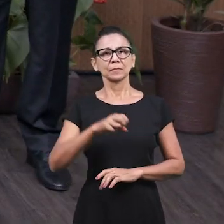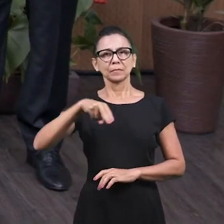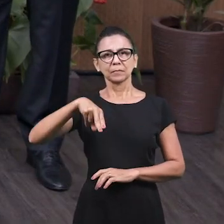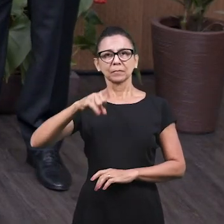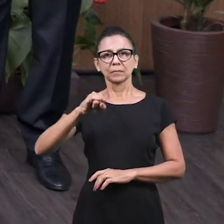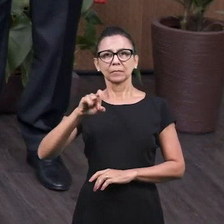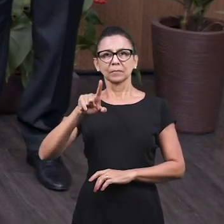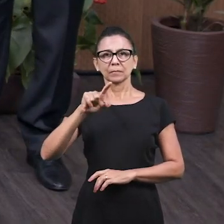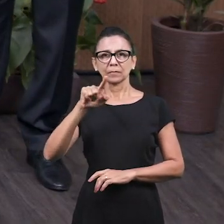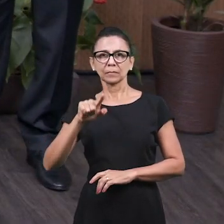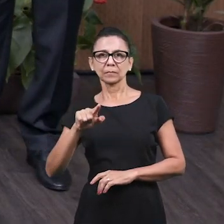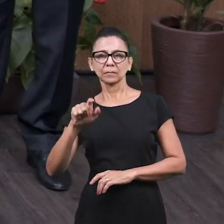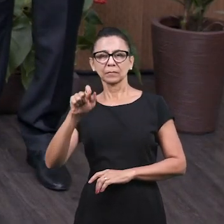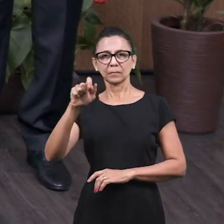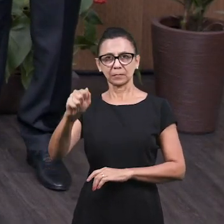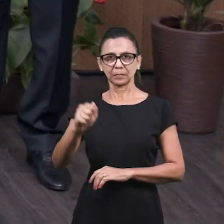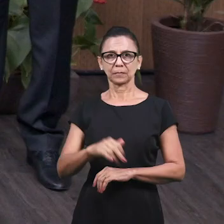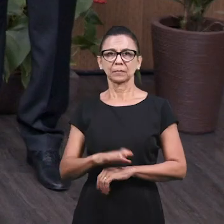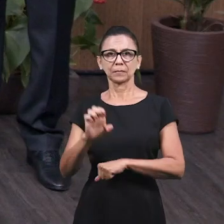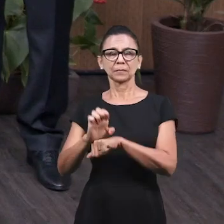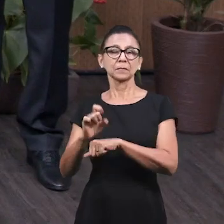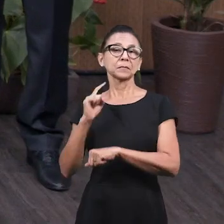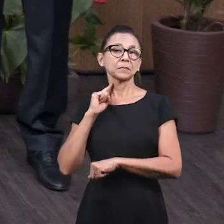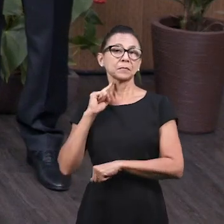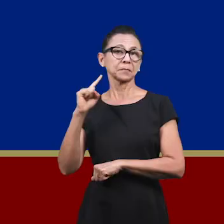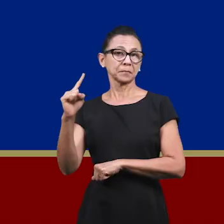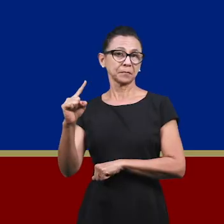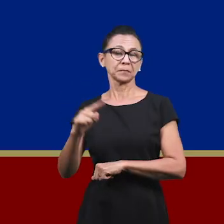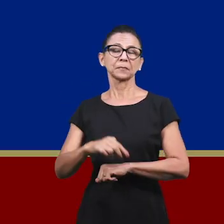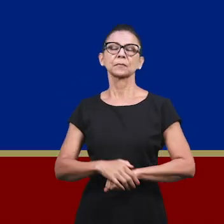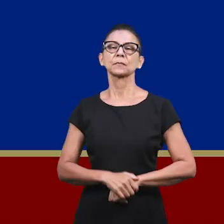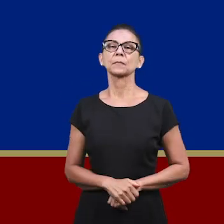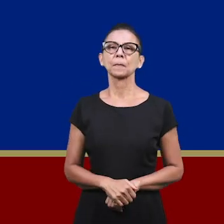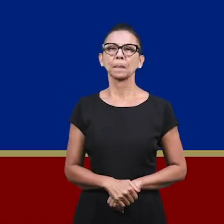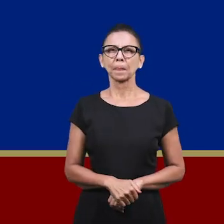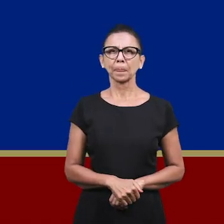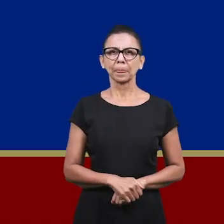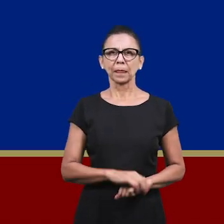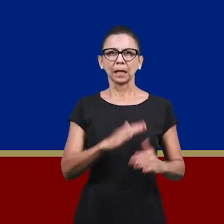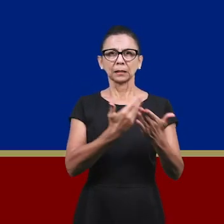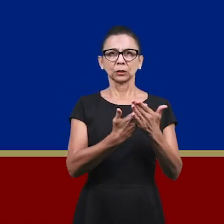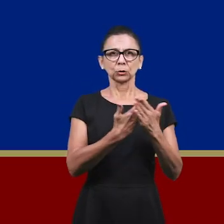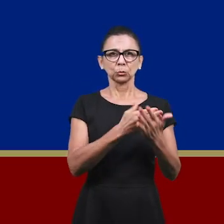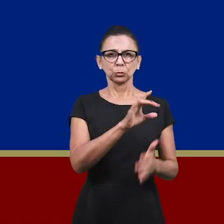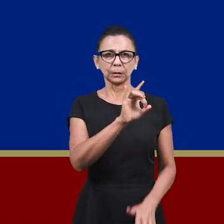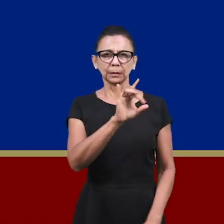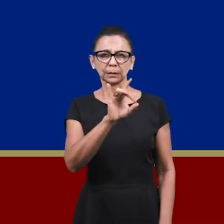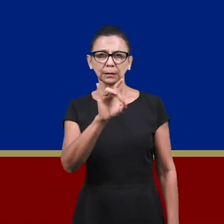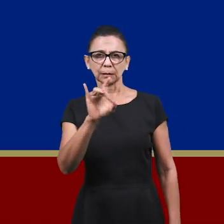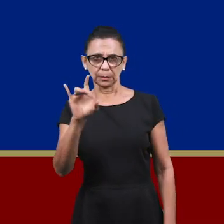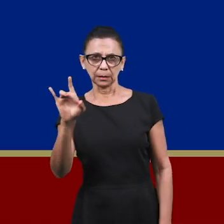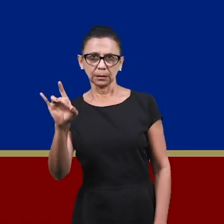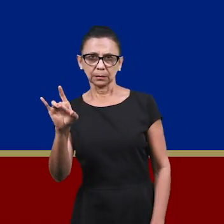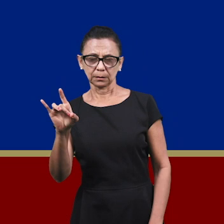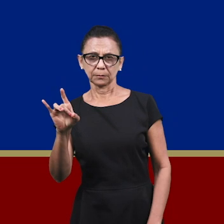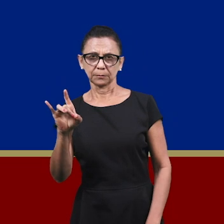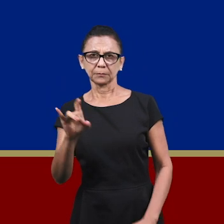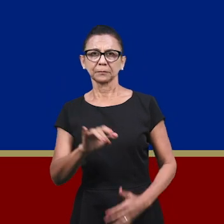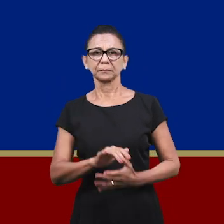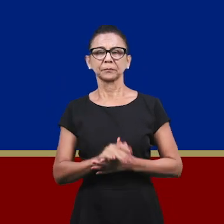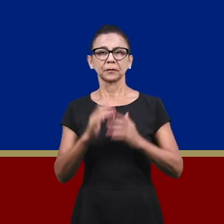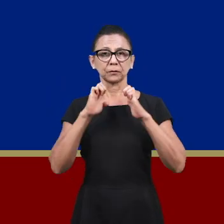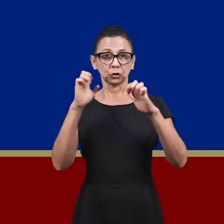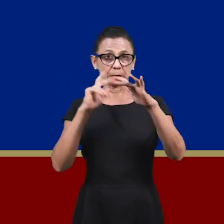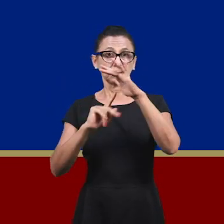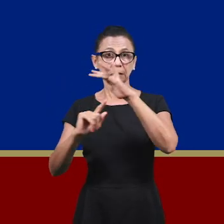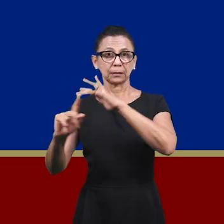Сестра Нилза Мартинс из города Катагуази, штата Минас-Жерайс, написала: «С каждым уроком программы «Провозглашая